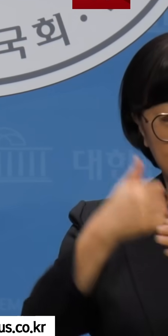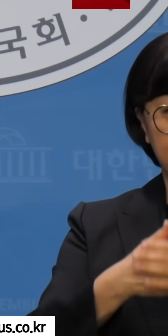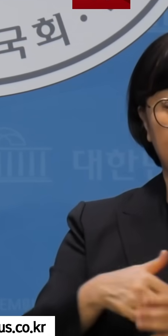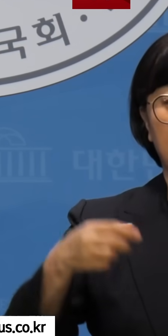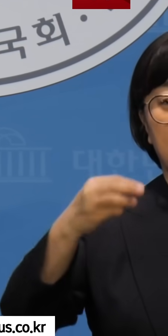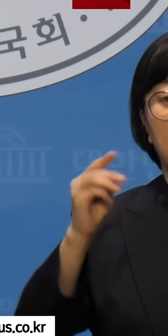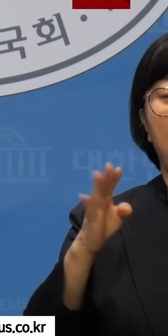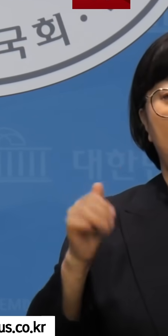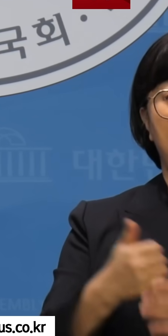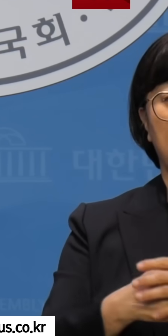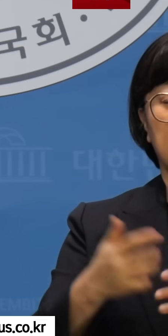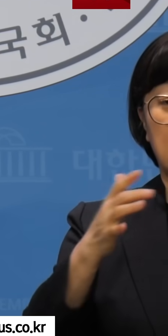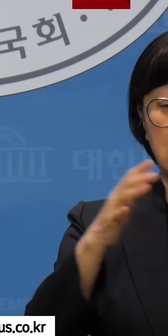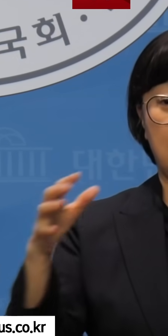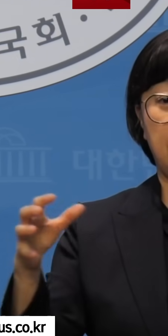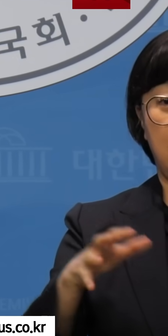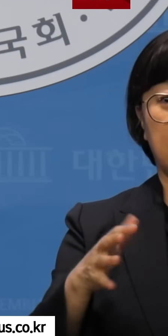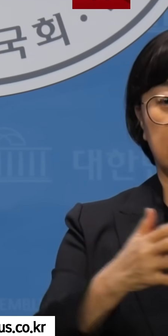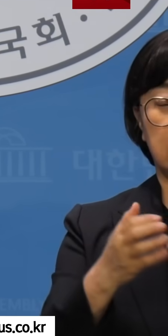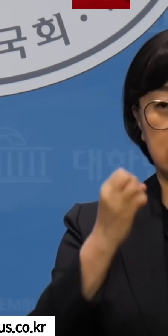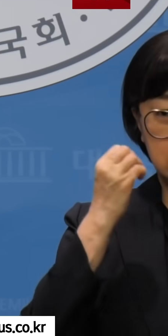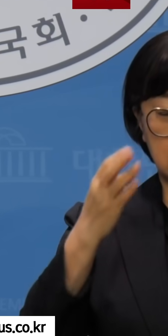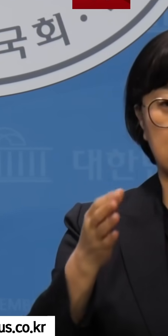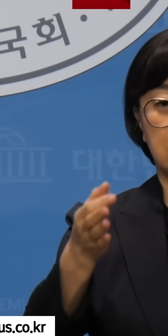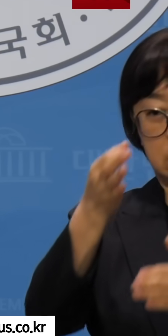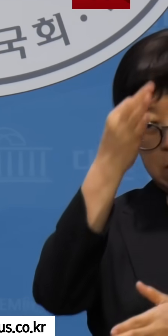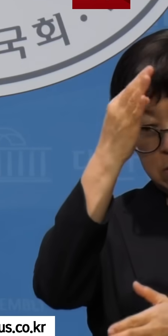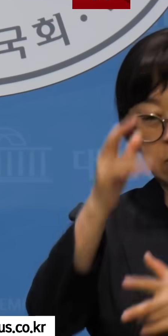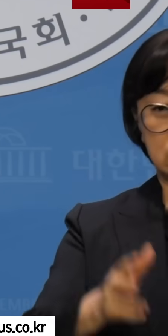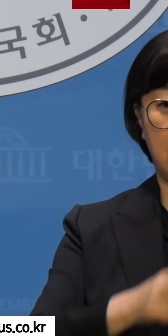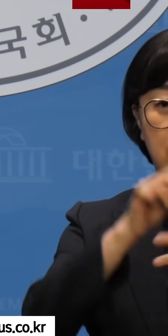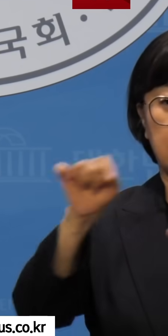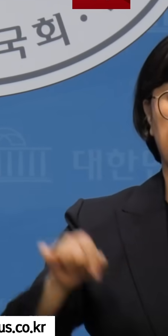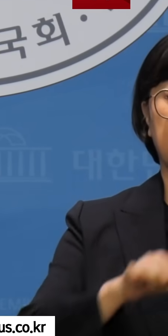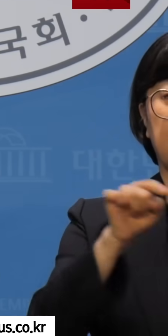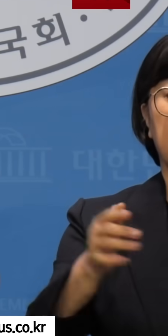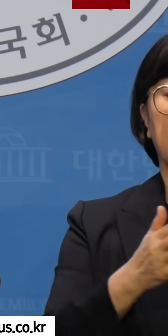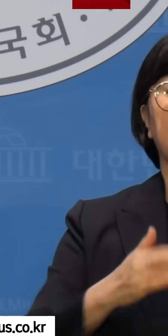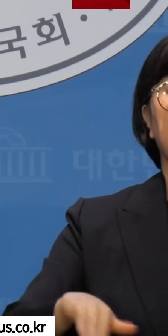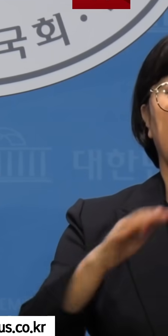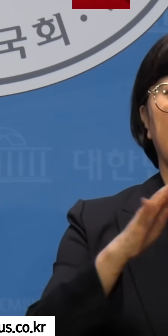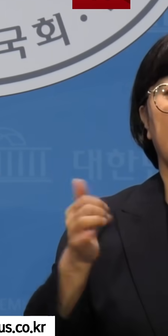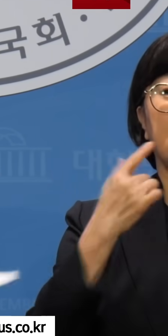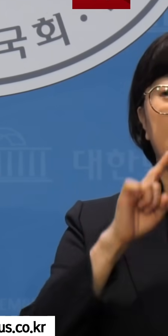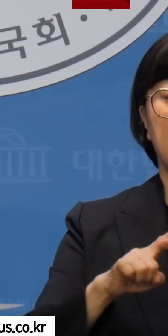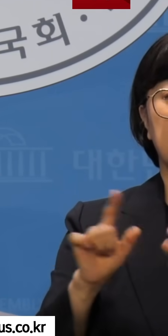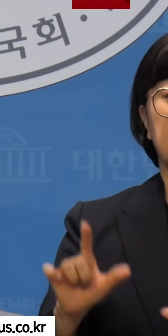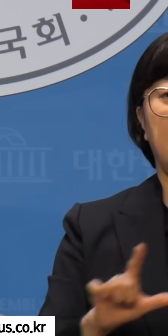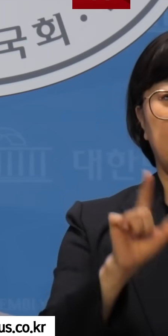로봇, 플랫폼이 만들어내는 신기술, 신산업의 흐름 속에서 우리의